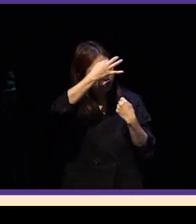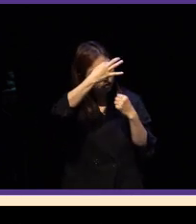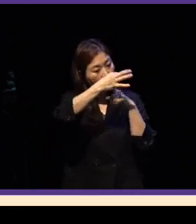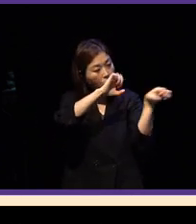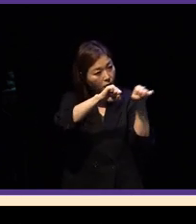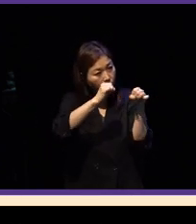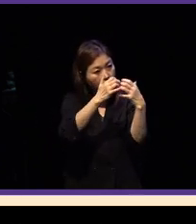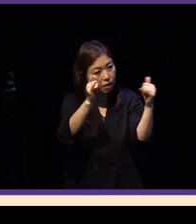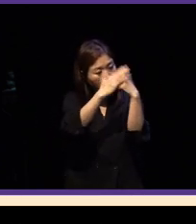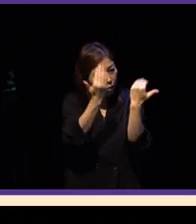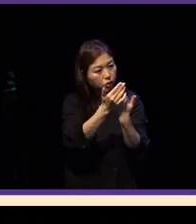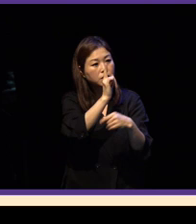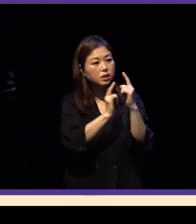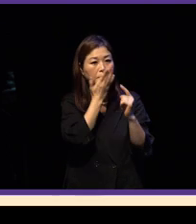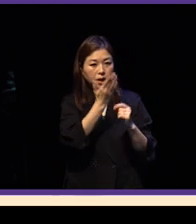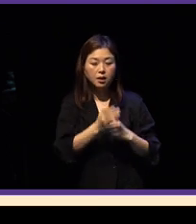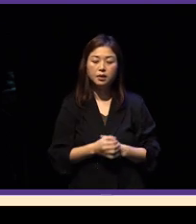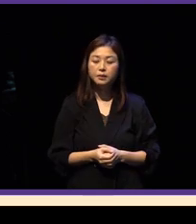지원 신청 가능합니다.